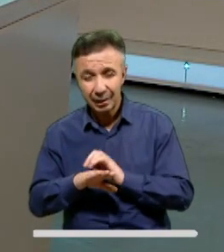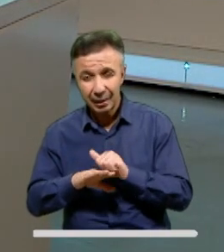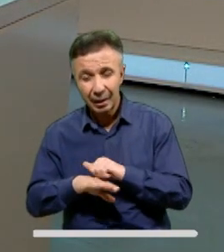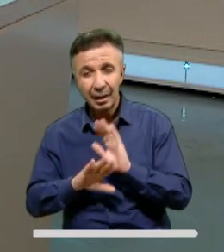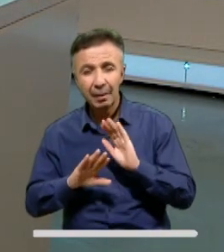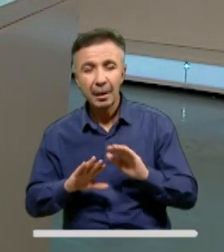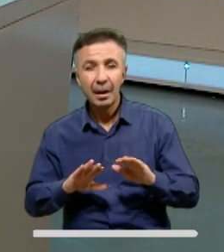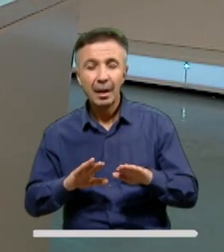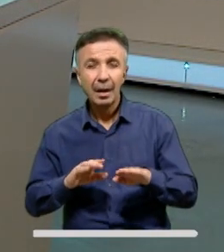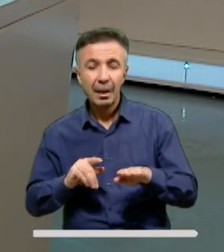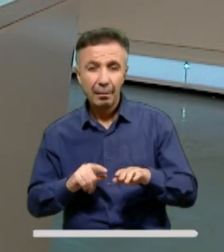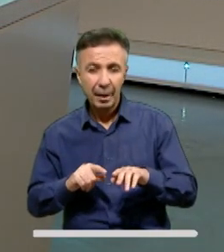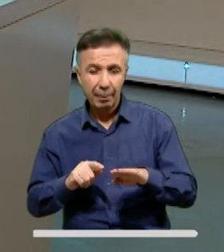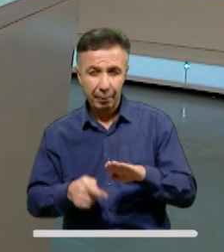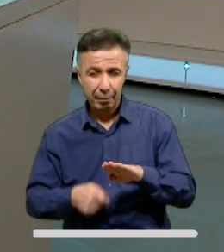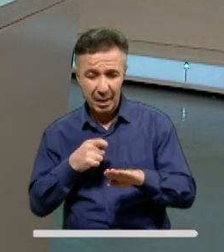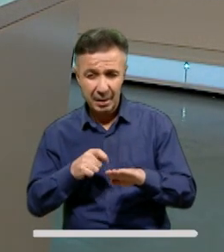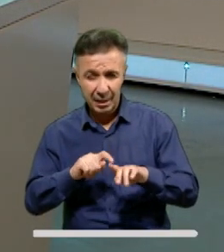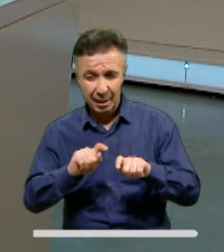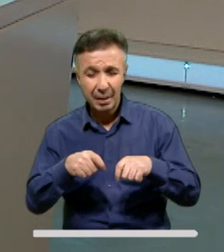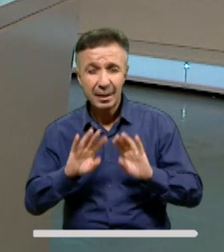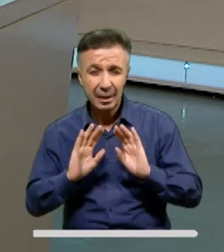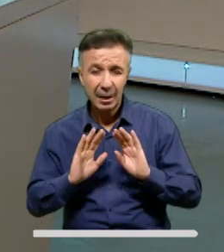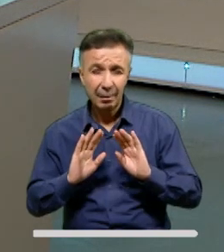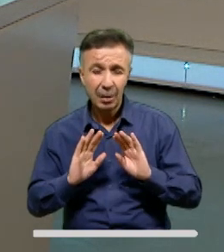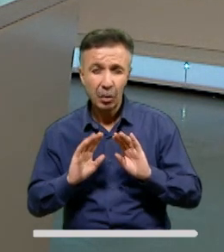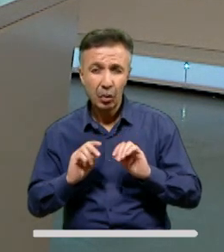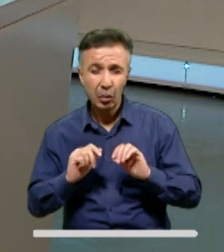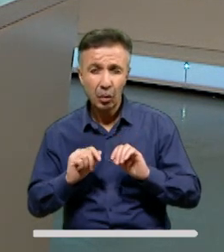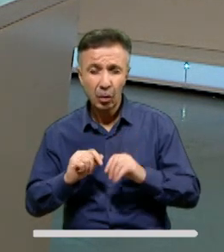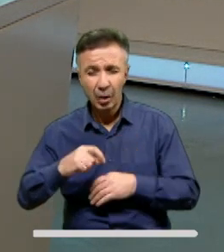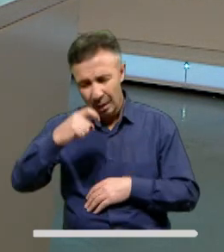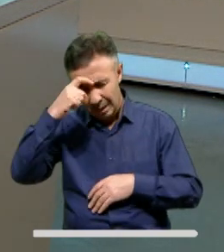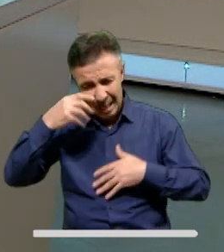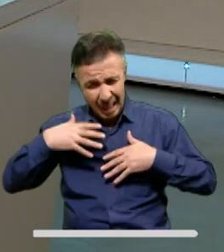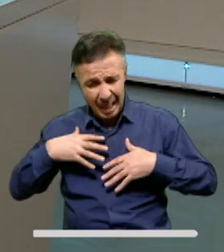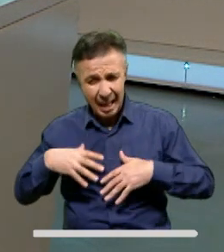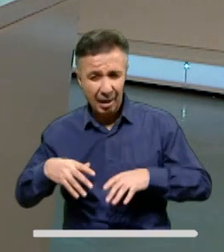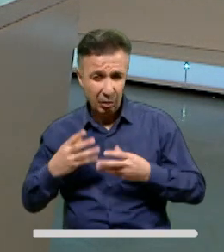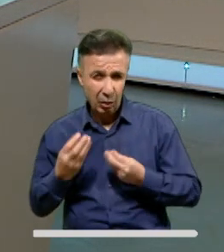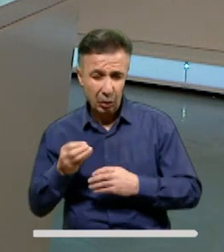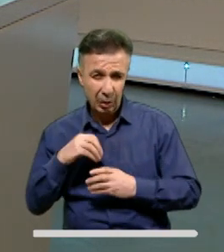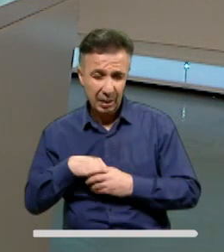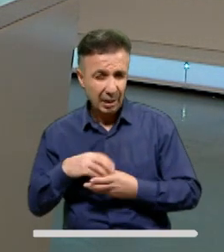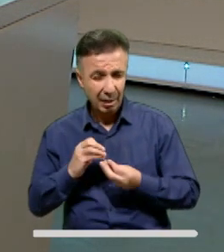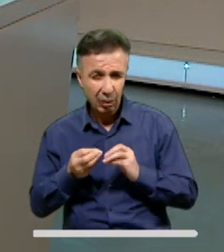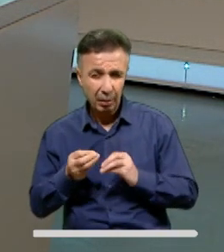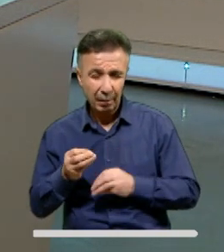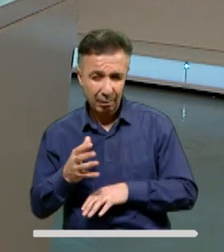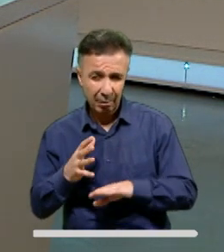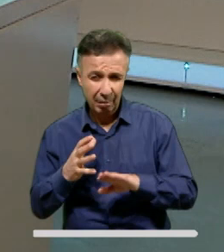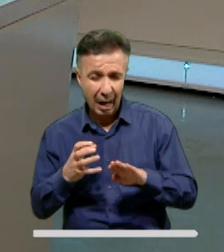de giyemiyor çünkü ayaklar çok fazla terliyor. Bu sefer mesin içinde, su içinde kaldığı için de yine problem. Ağrı